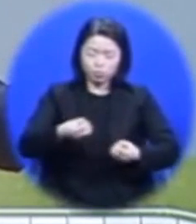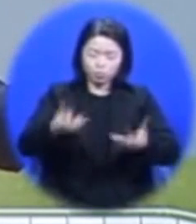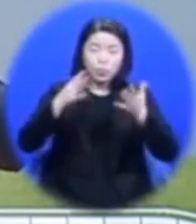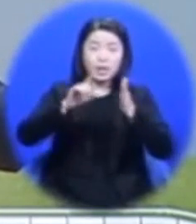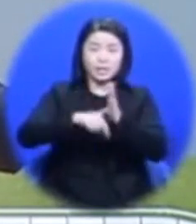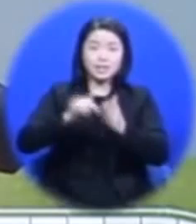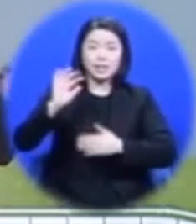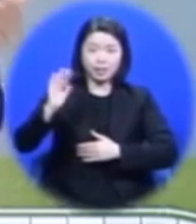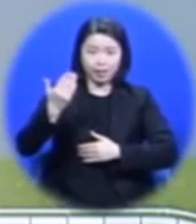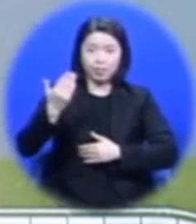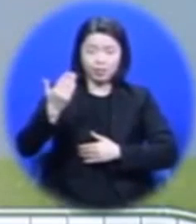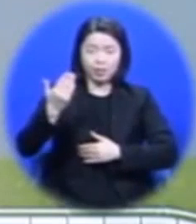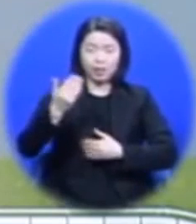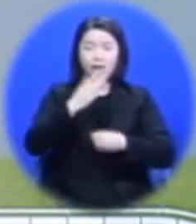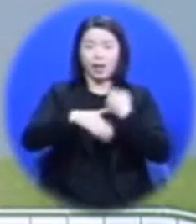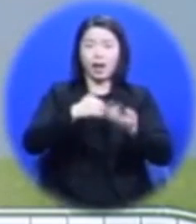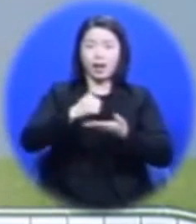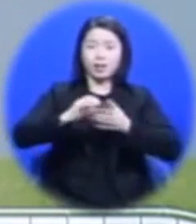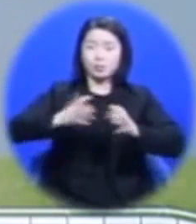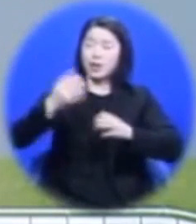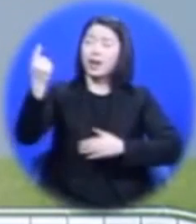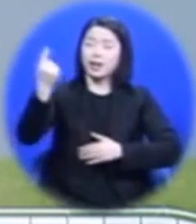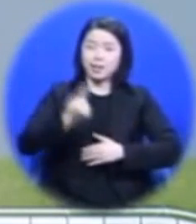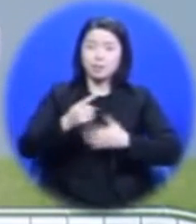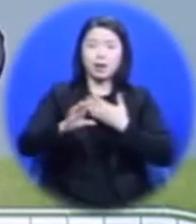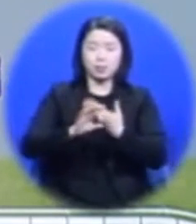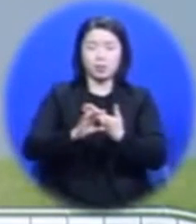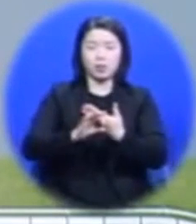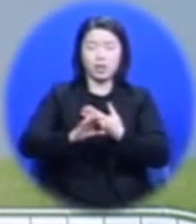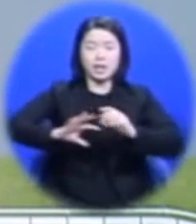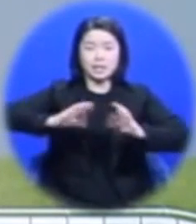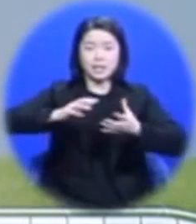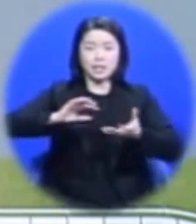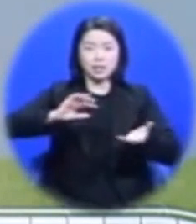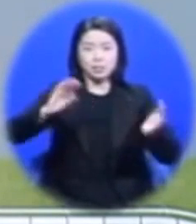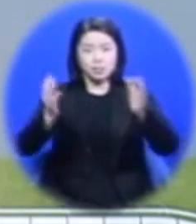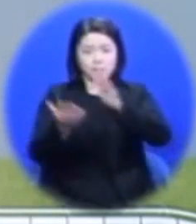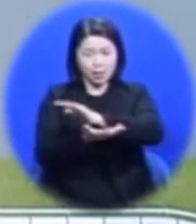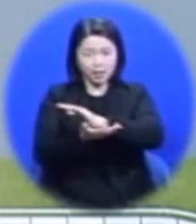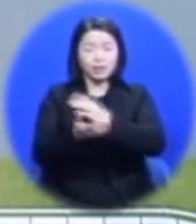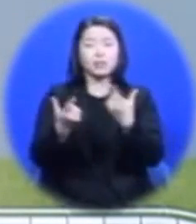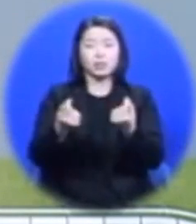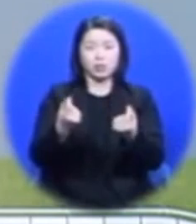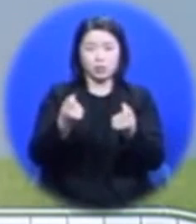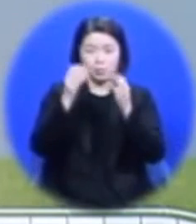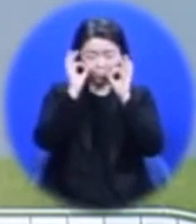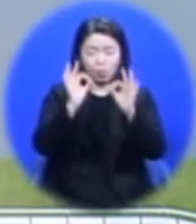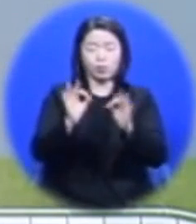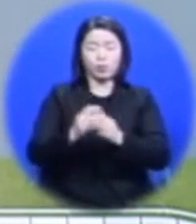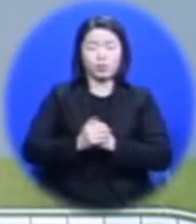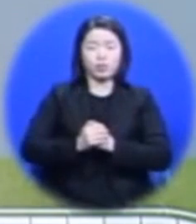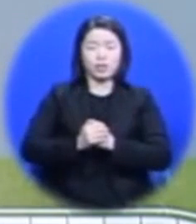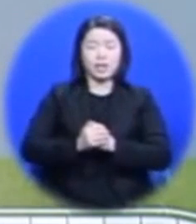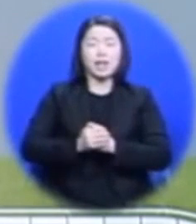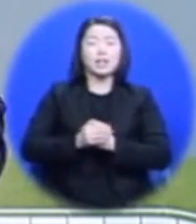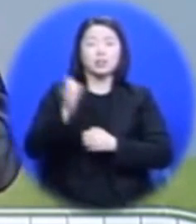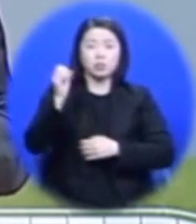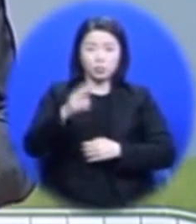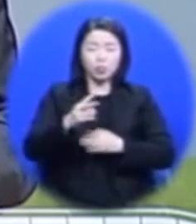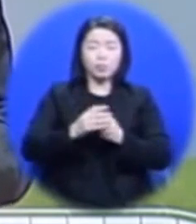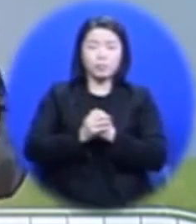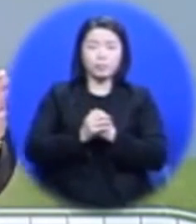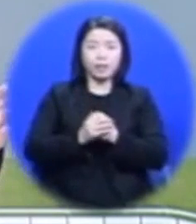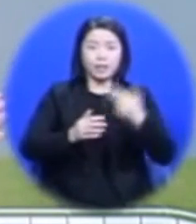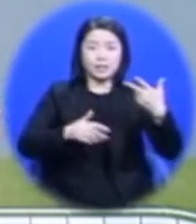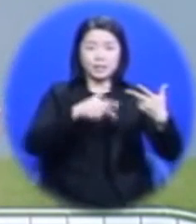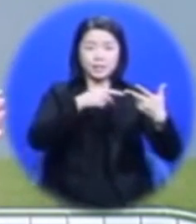것이라. 하나님의 나라가 임하면 세상은 정말 뒤집어지는 것처럼 보인다는 겁니다. 그리고